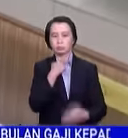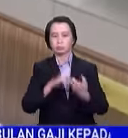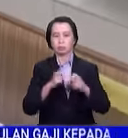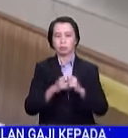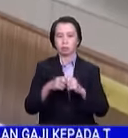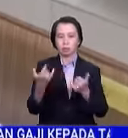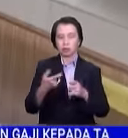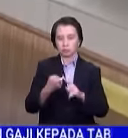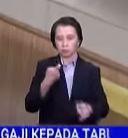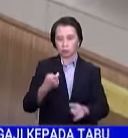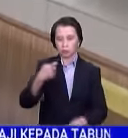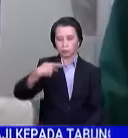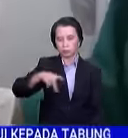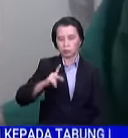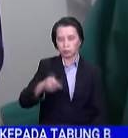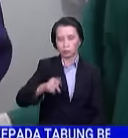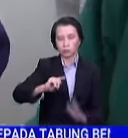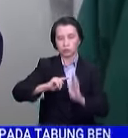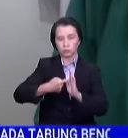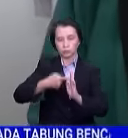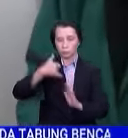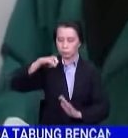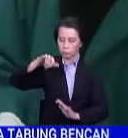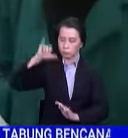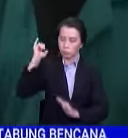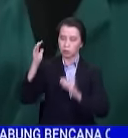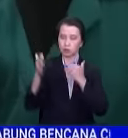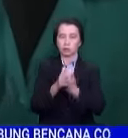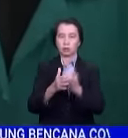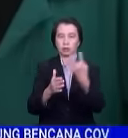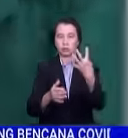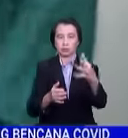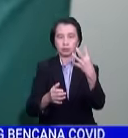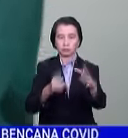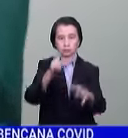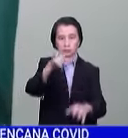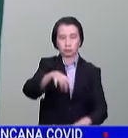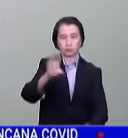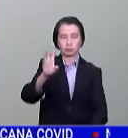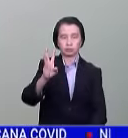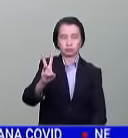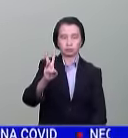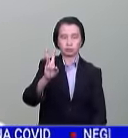Sekatan Pergerakan Penuh bermula semalam hingga 14 Jun ini.